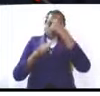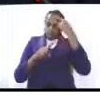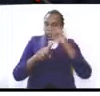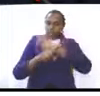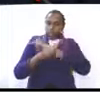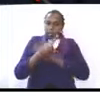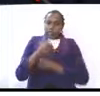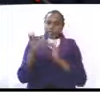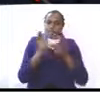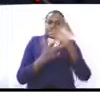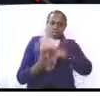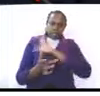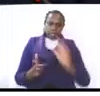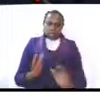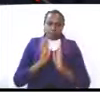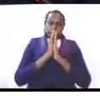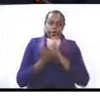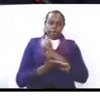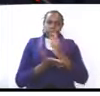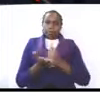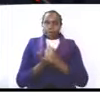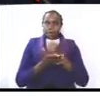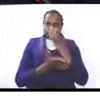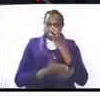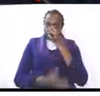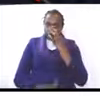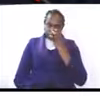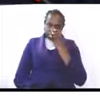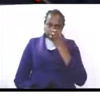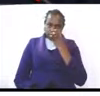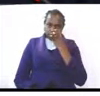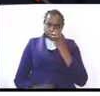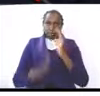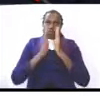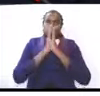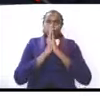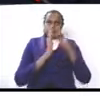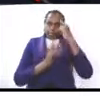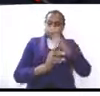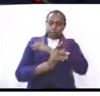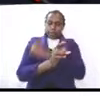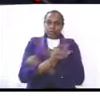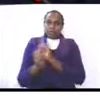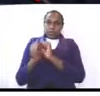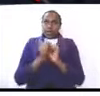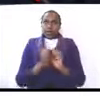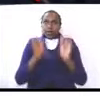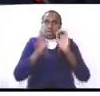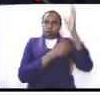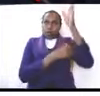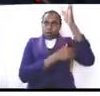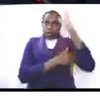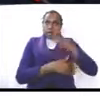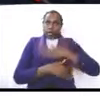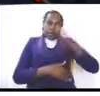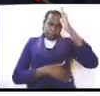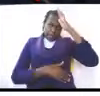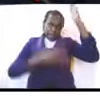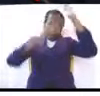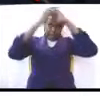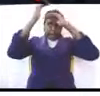Kristo Bwana wetu. Amen. Sala ya kuomba neema pamoja. Ee Bwana Baba yetu wa